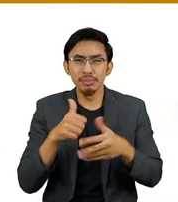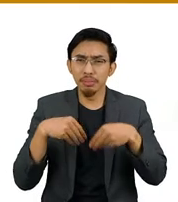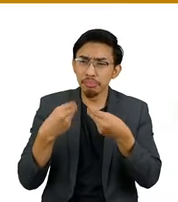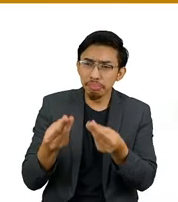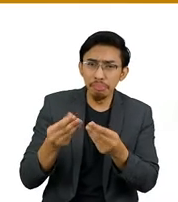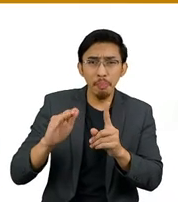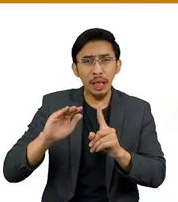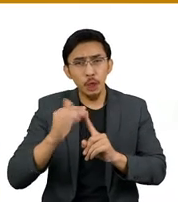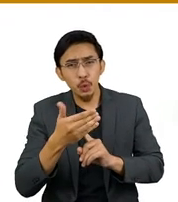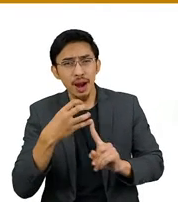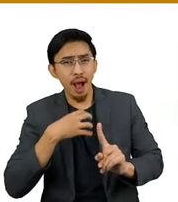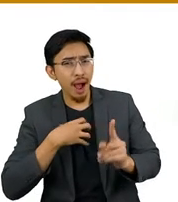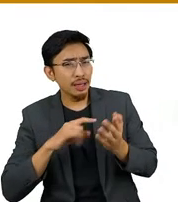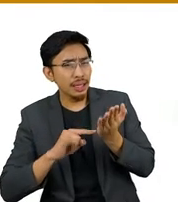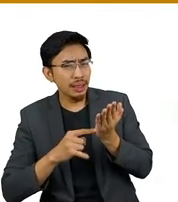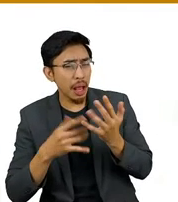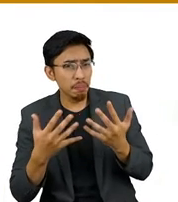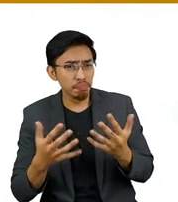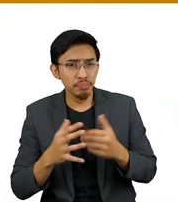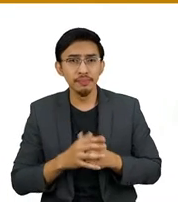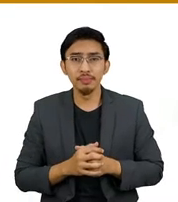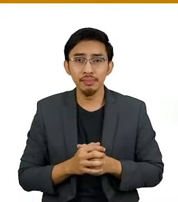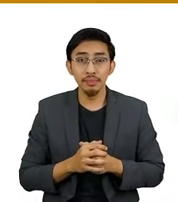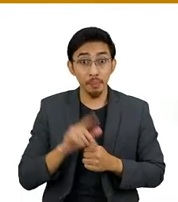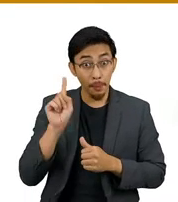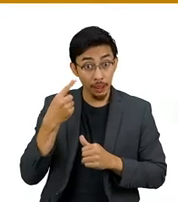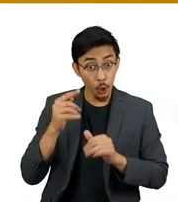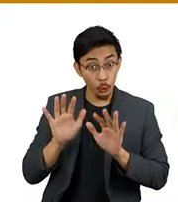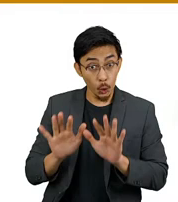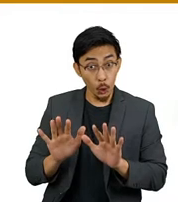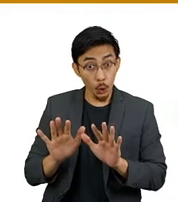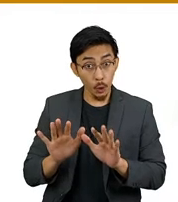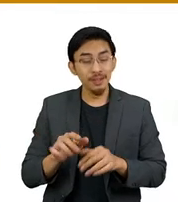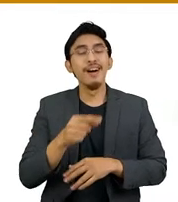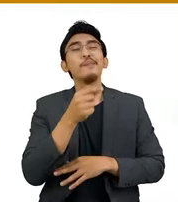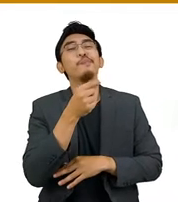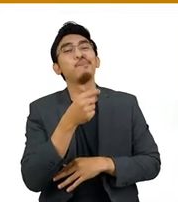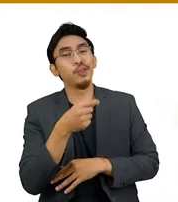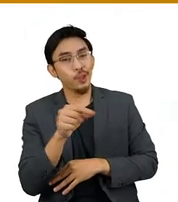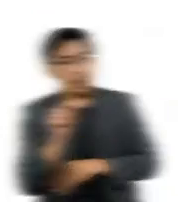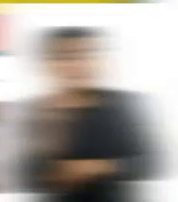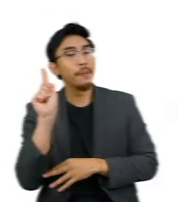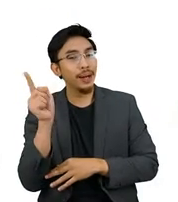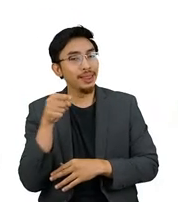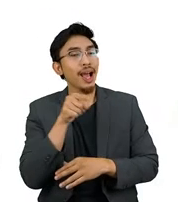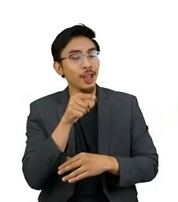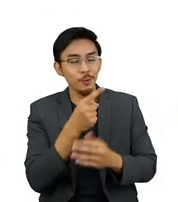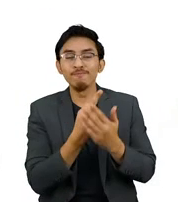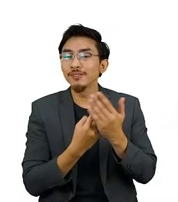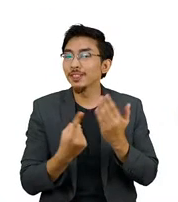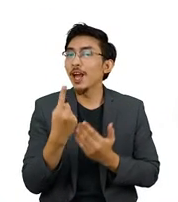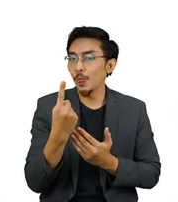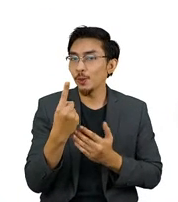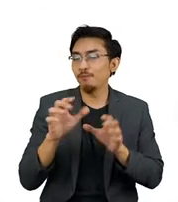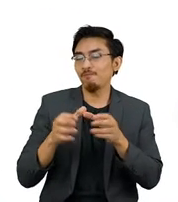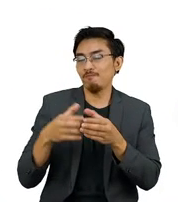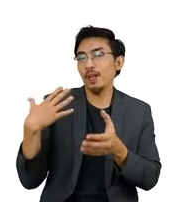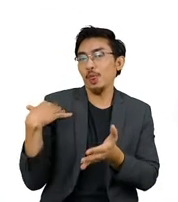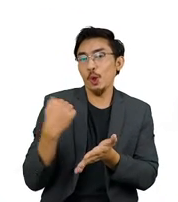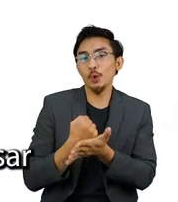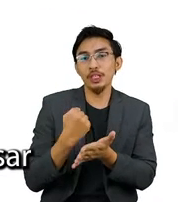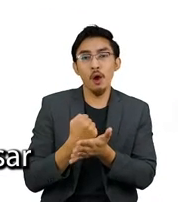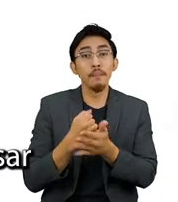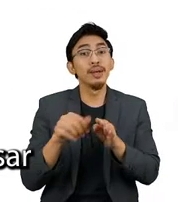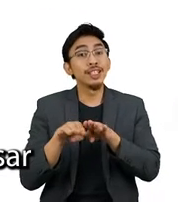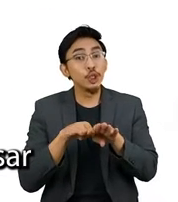untuk memenuhi atau menjamin hak digital kita apa cuma pemerintah bener pemerintah sih salah satu pihak yang bertanggungjawab